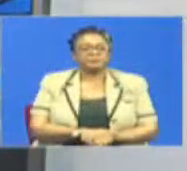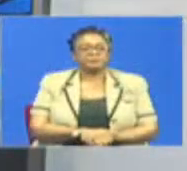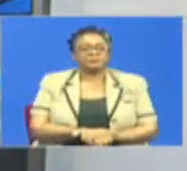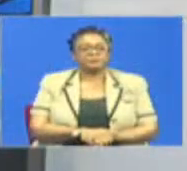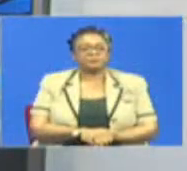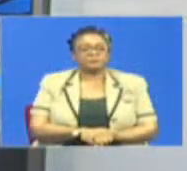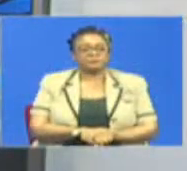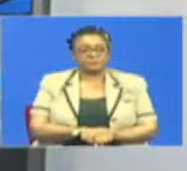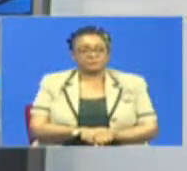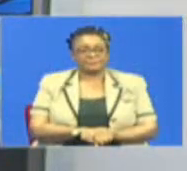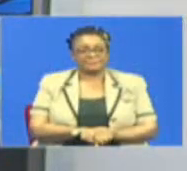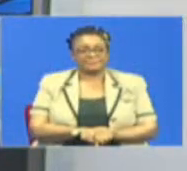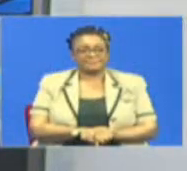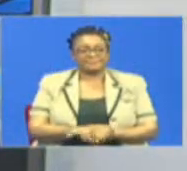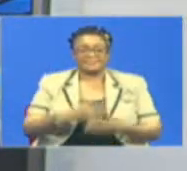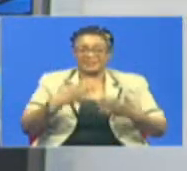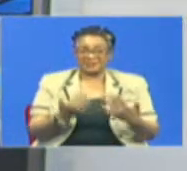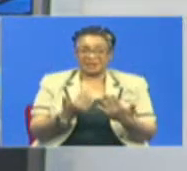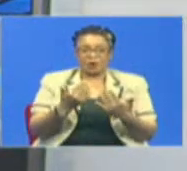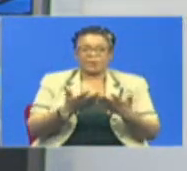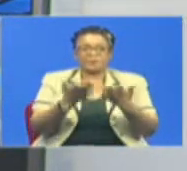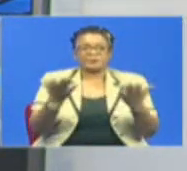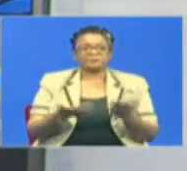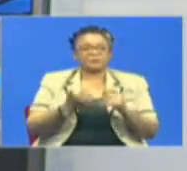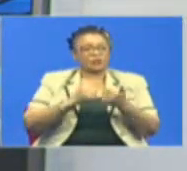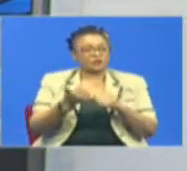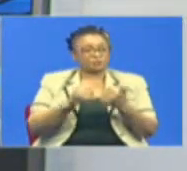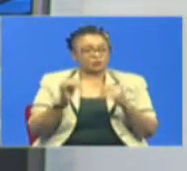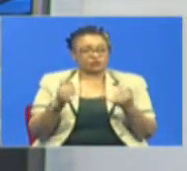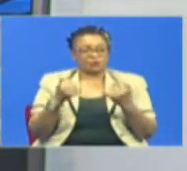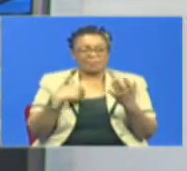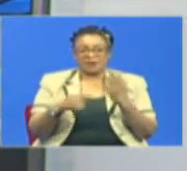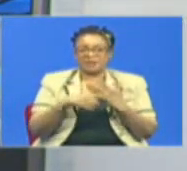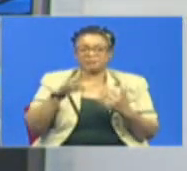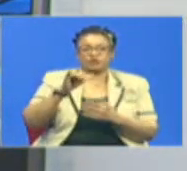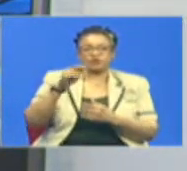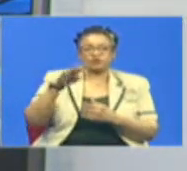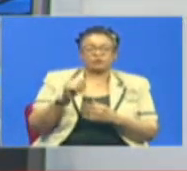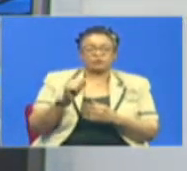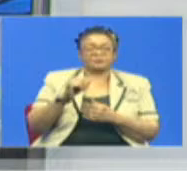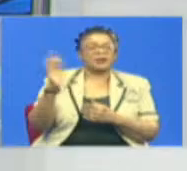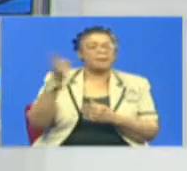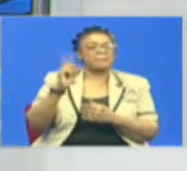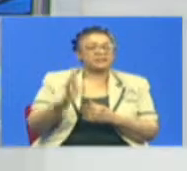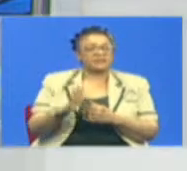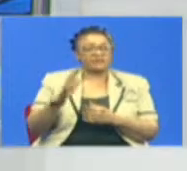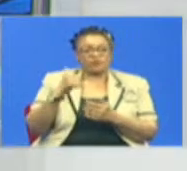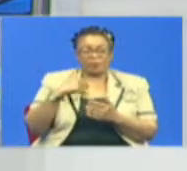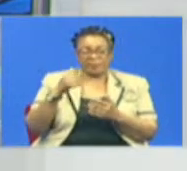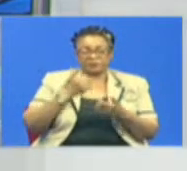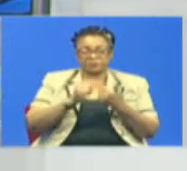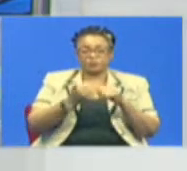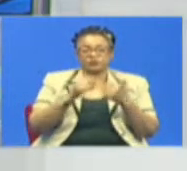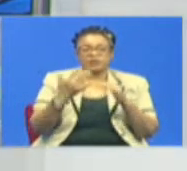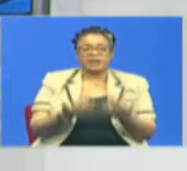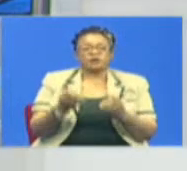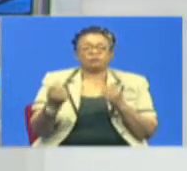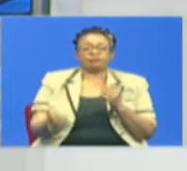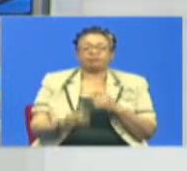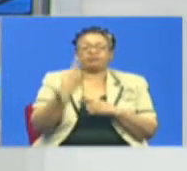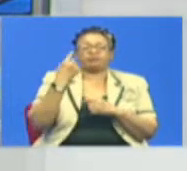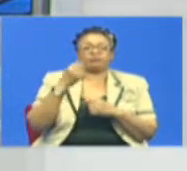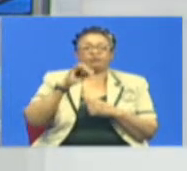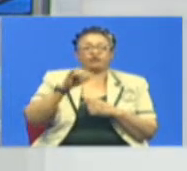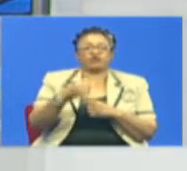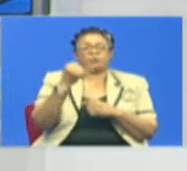Ndo mida sasa kuipepeta iwake vuanjani wananiita Joshua Makori. Waziri wa michezo Amina Mohamed amezindua ukarabati wa uwanja wa Jomo Kenyatta katika kaunti